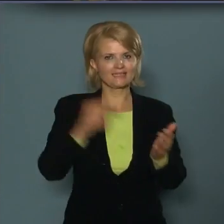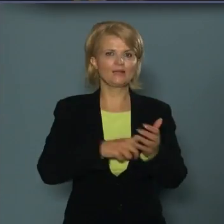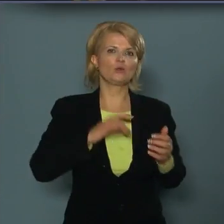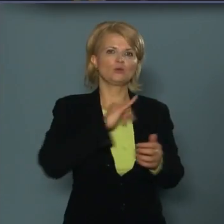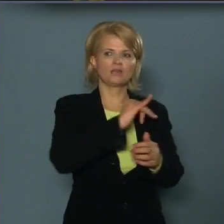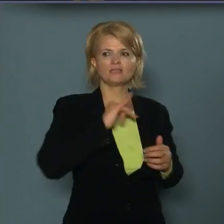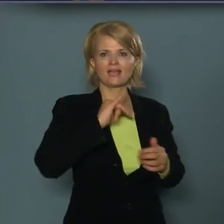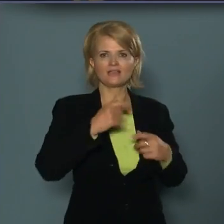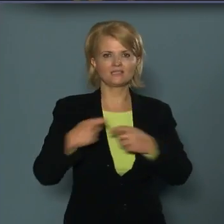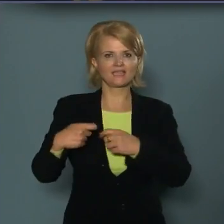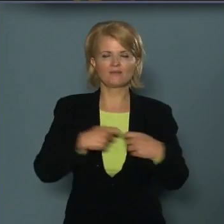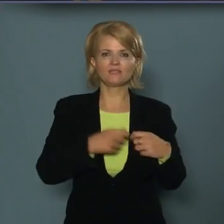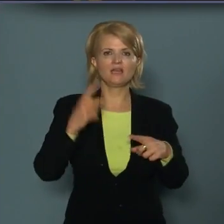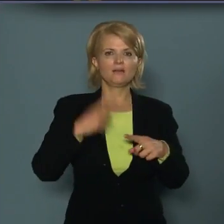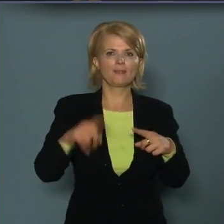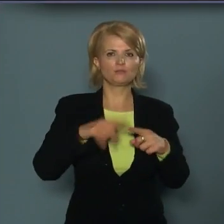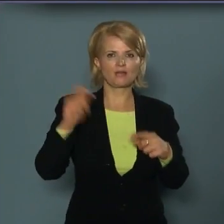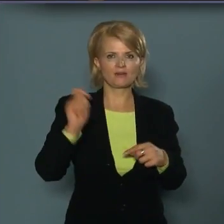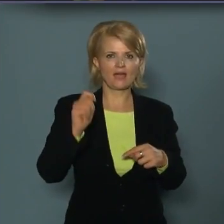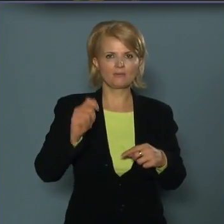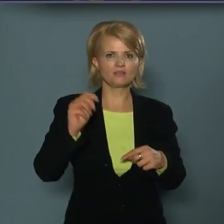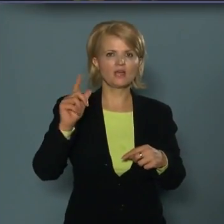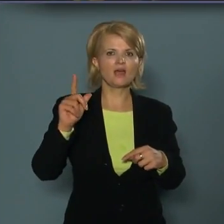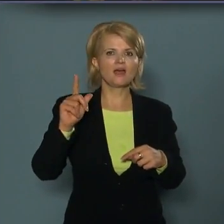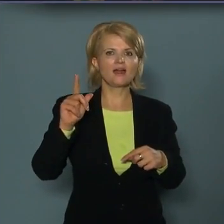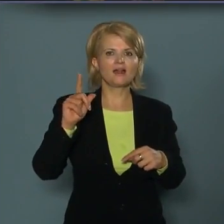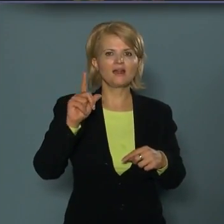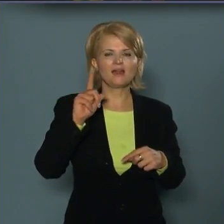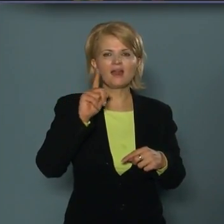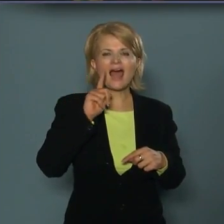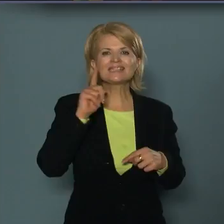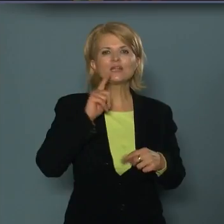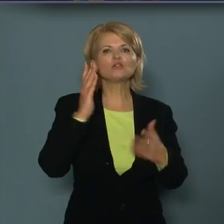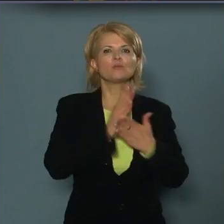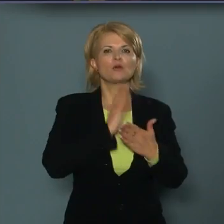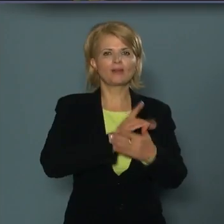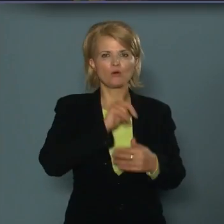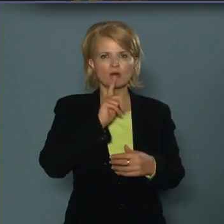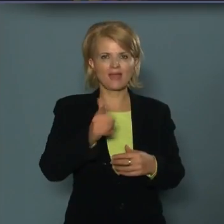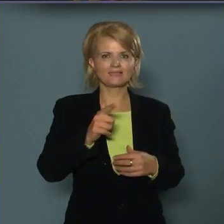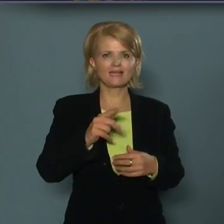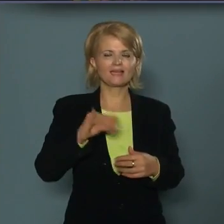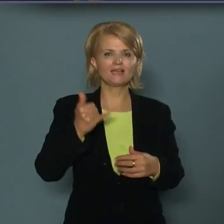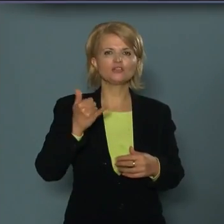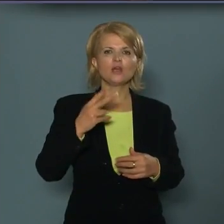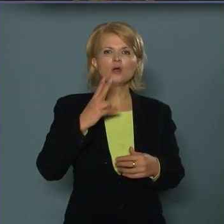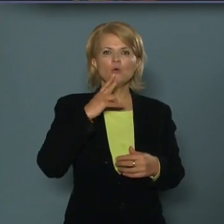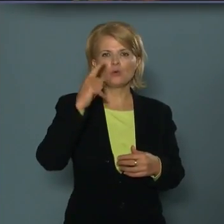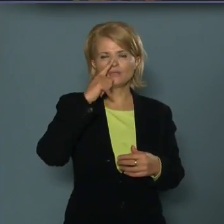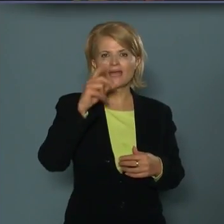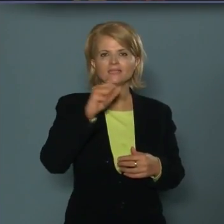diákoknak. Nem sokára, áprilisban Lászlós hét lesz, Lászlós programokkal és UNESCO